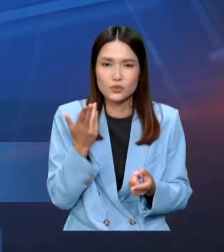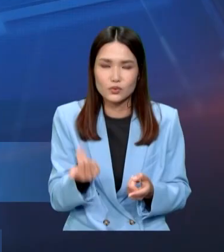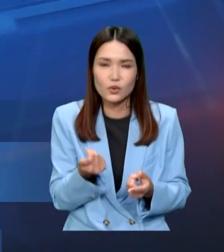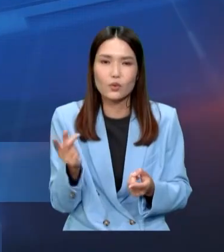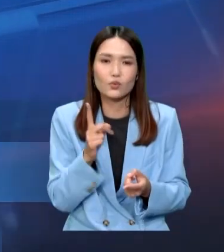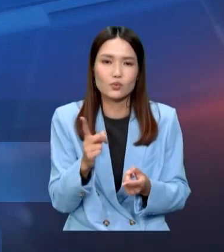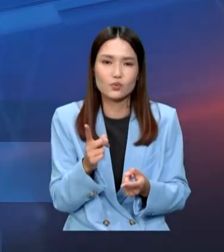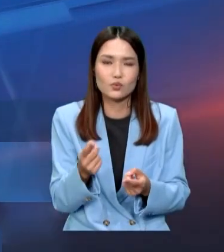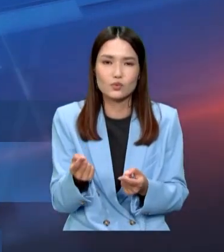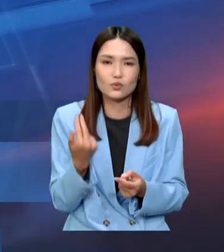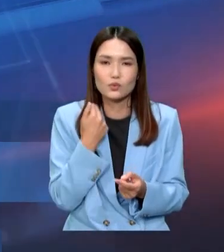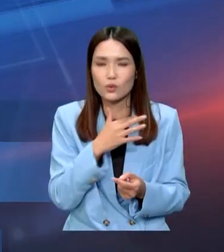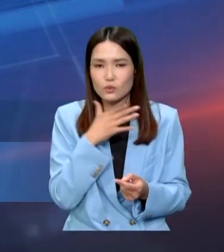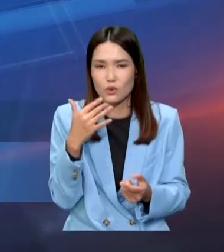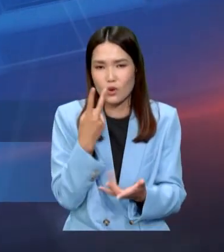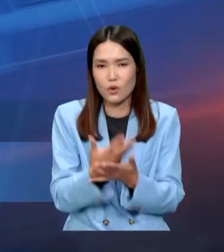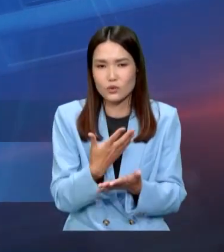Подтвердились, что имеем задолженность. Потом